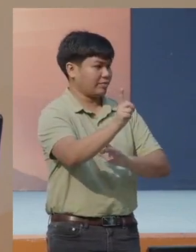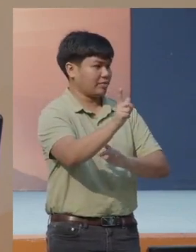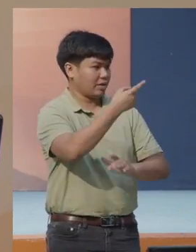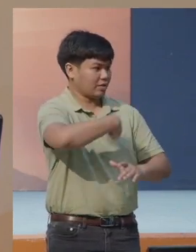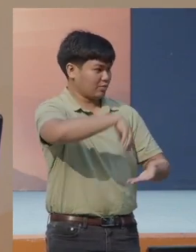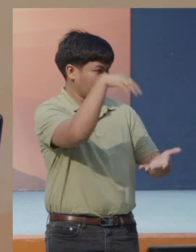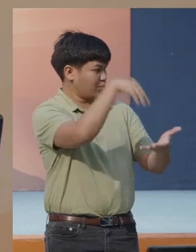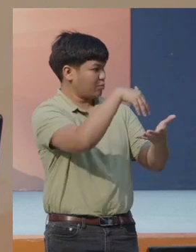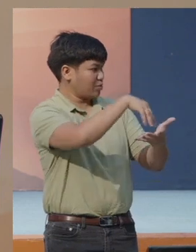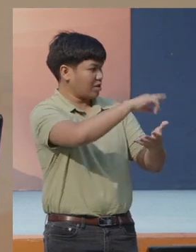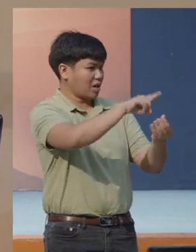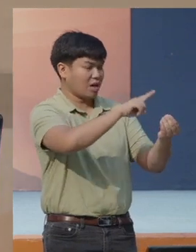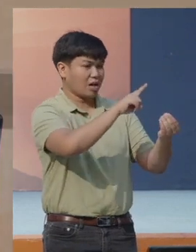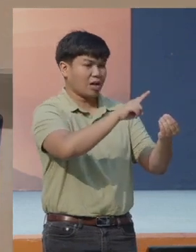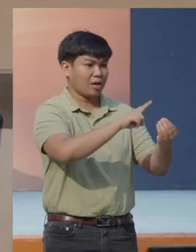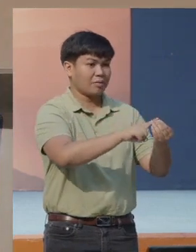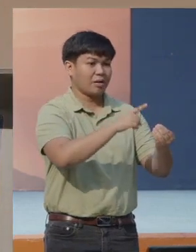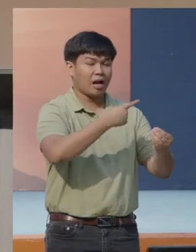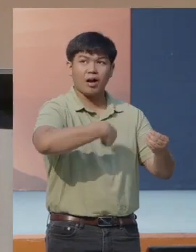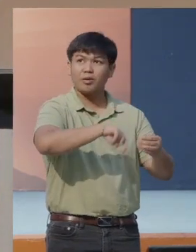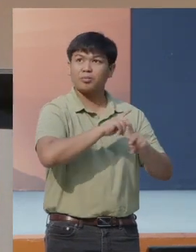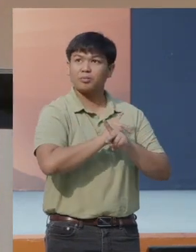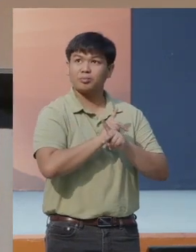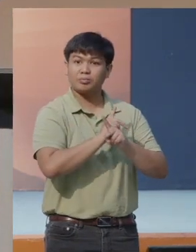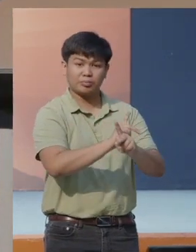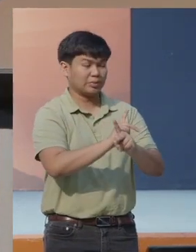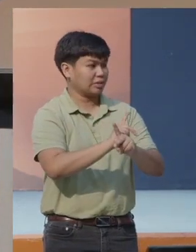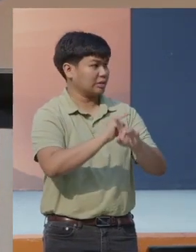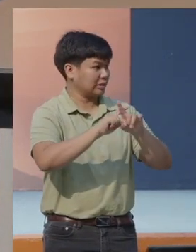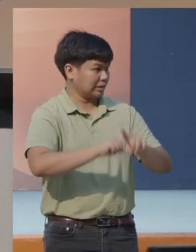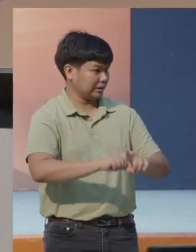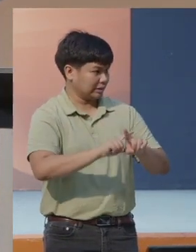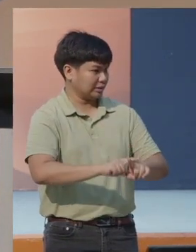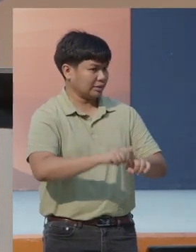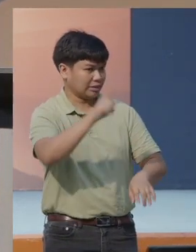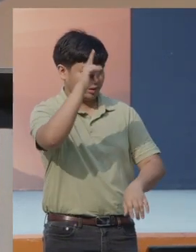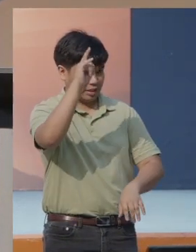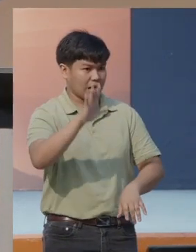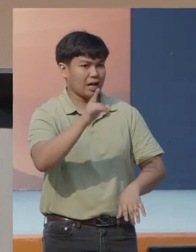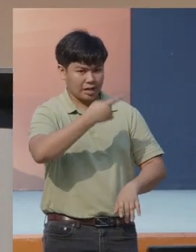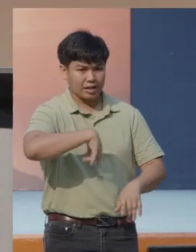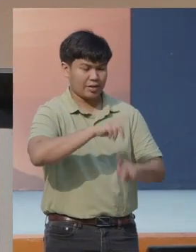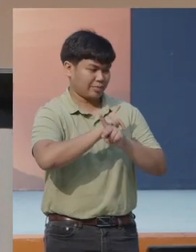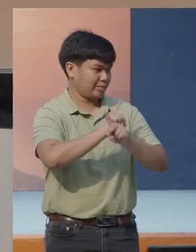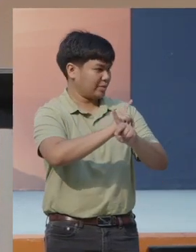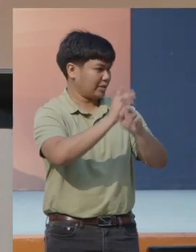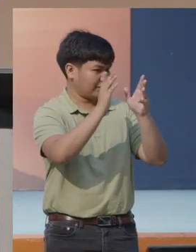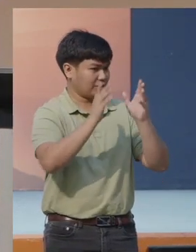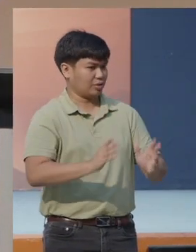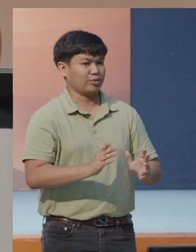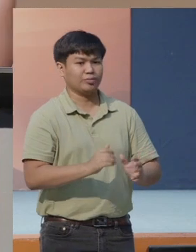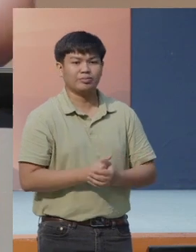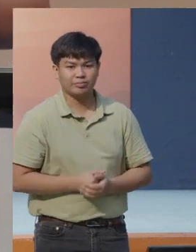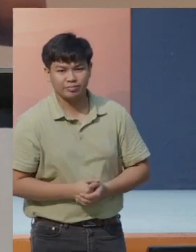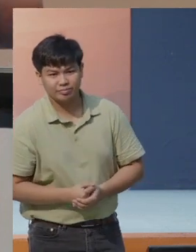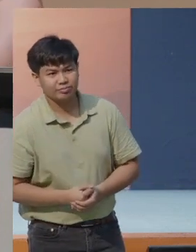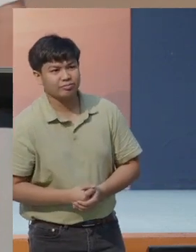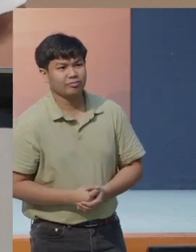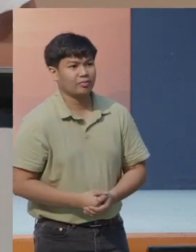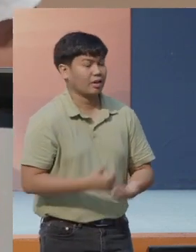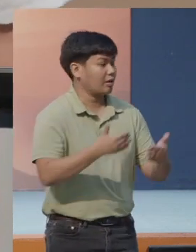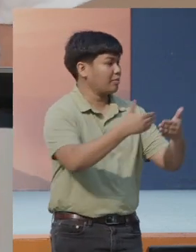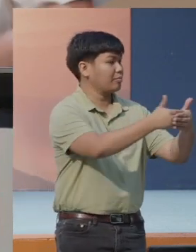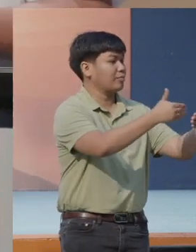ang ating kanlungan, no? God being our refuge. So, bago po